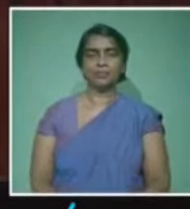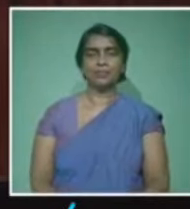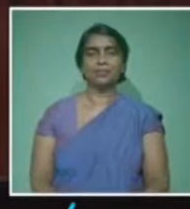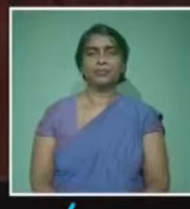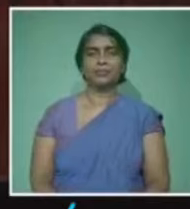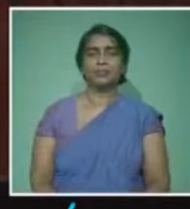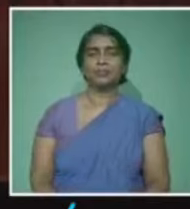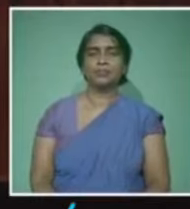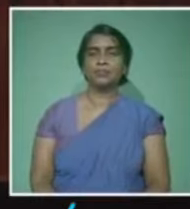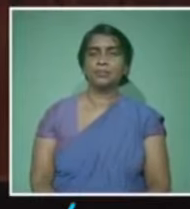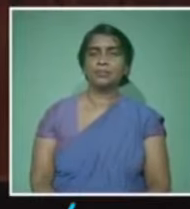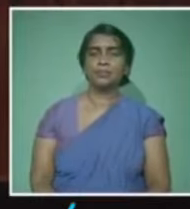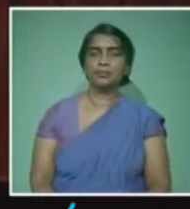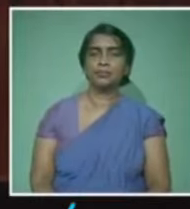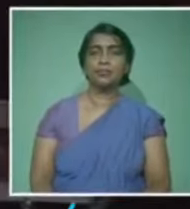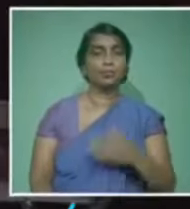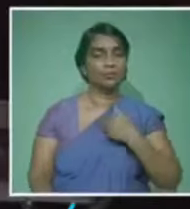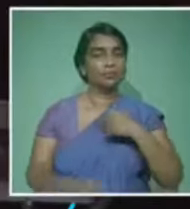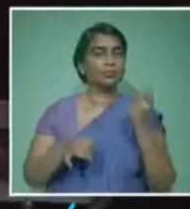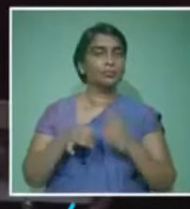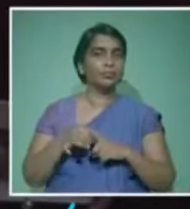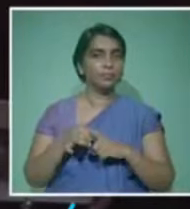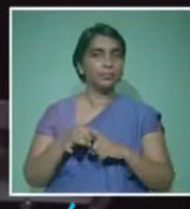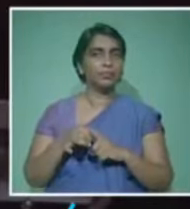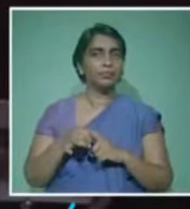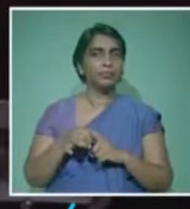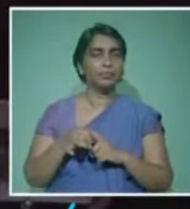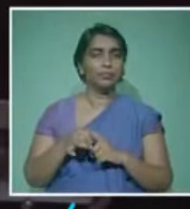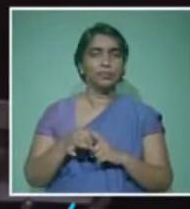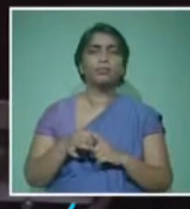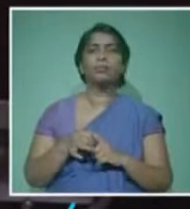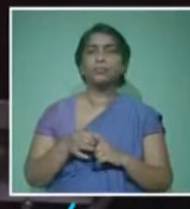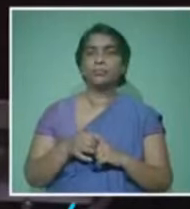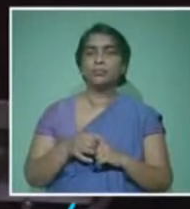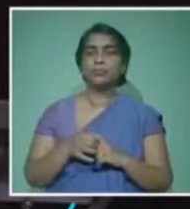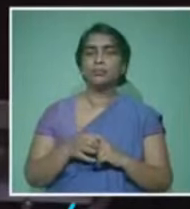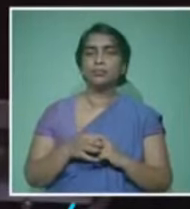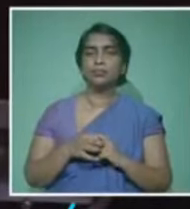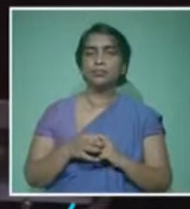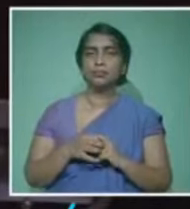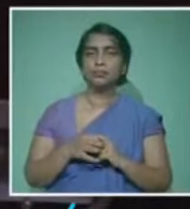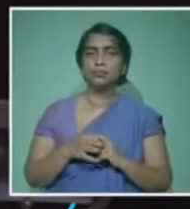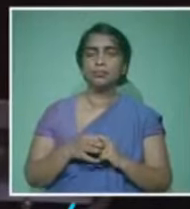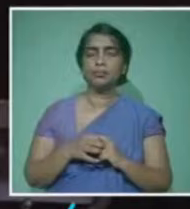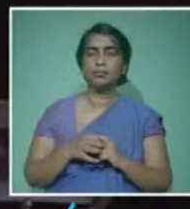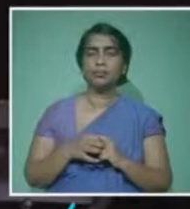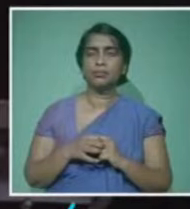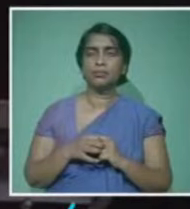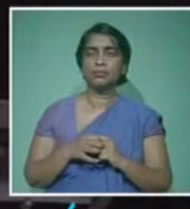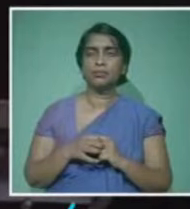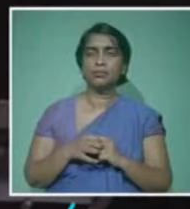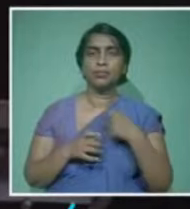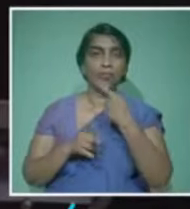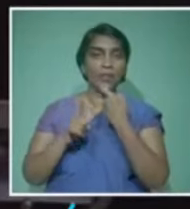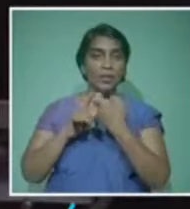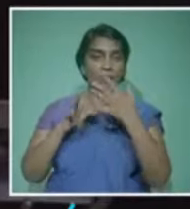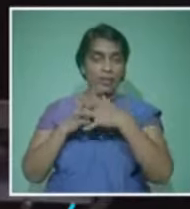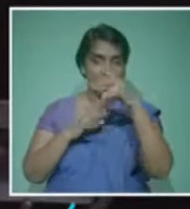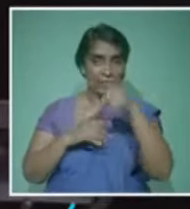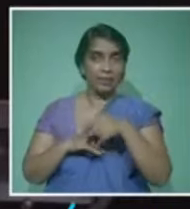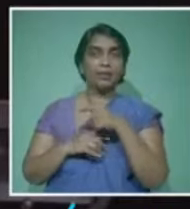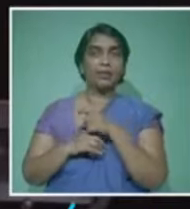ආ මගේ වරප්‍රසාද ප්‍රශ්නයක් ඉදිරිපත් කරන්න ඉඩ දෙන්න කියලා මම ඔබතුමාගෙන් ගෞරවයෙන් ඉල්ලනවා මොකද හේතුව මේ කංජන විජේසේකර